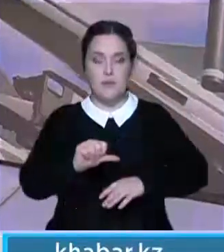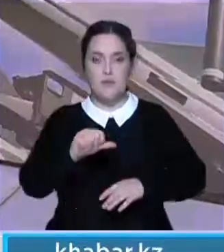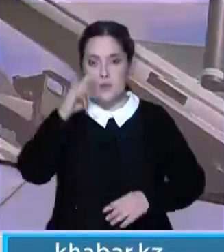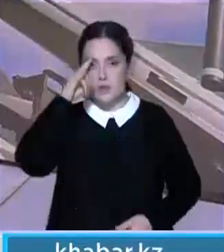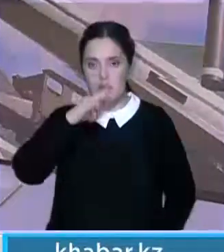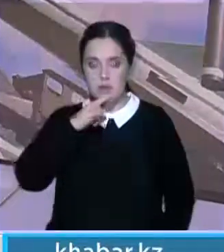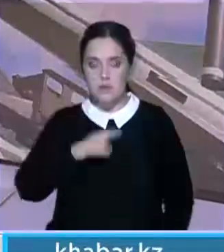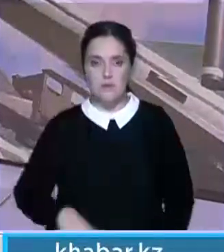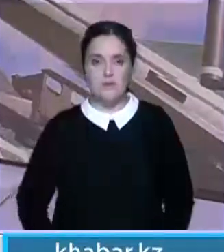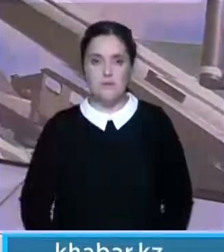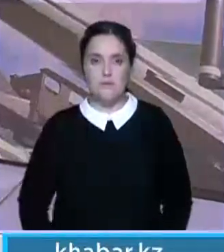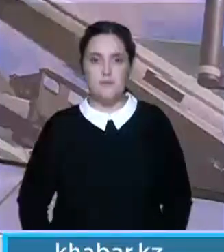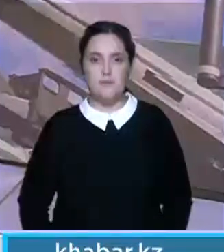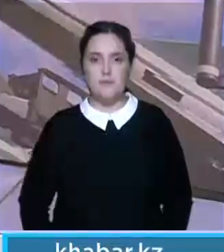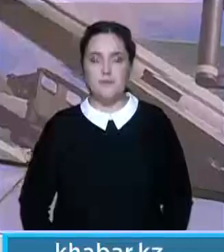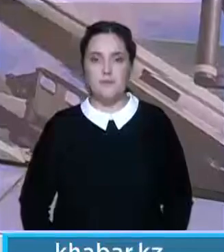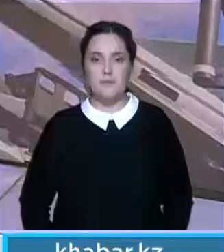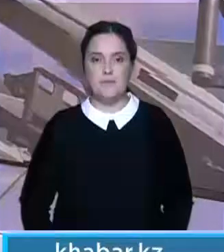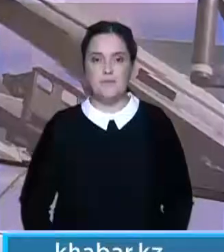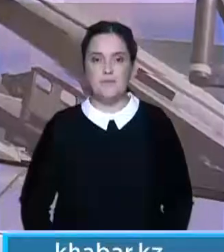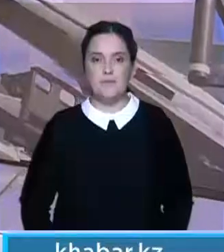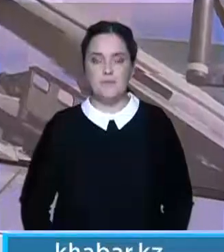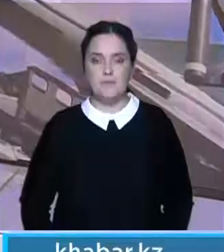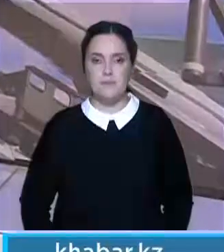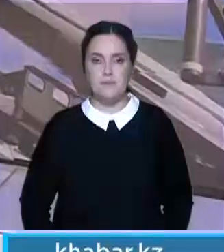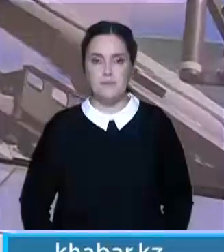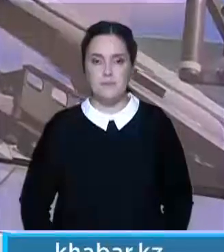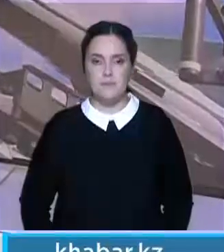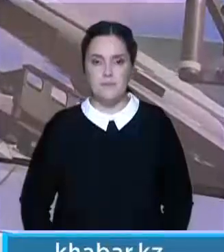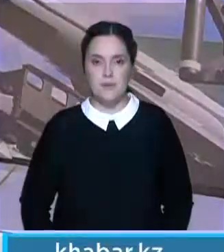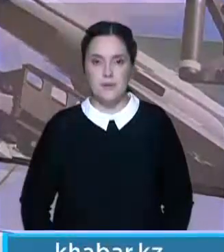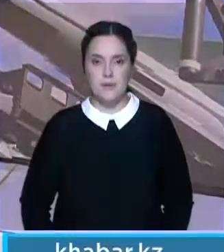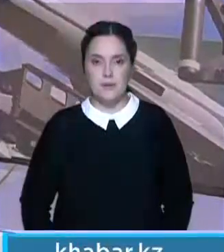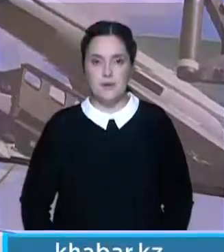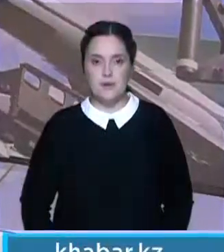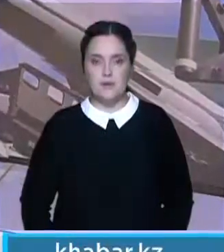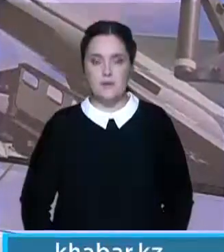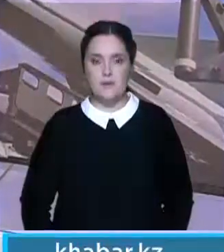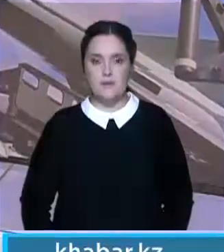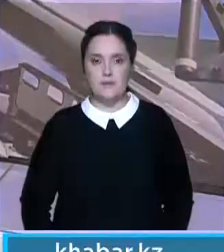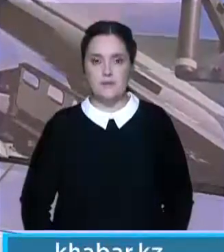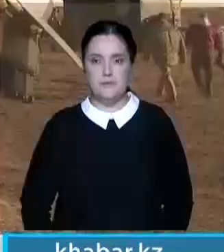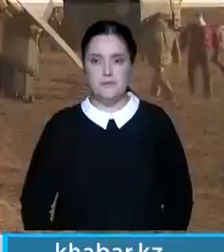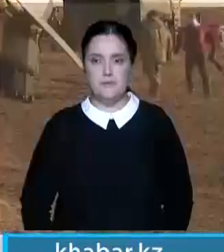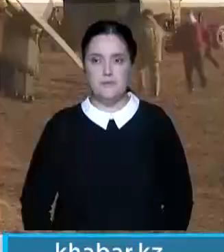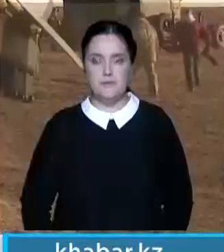западных рубежах нашей страны. Подробности в репортаже нашего корреспондента Григория Беденко.